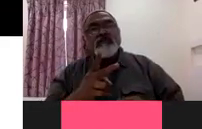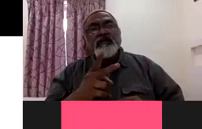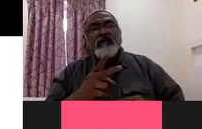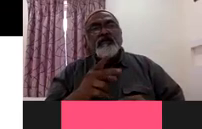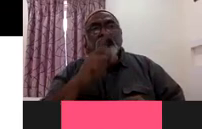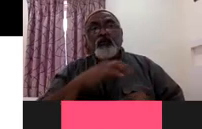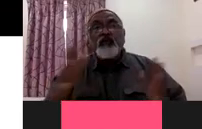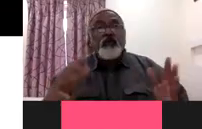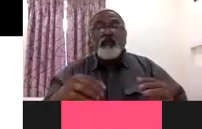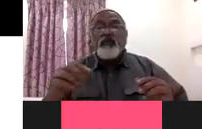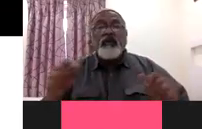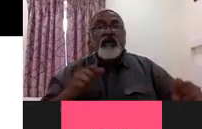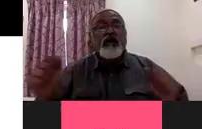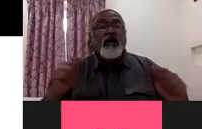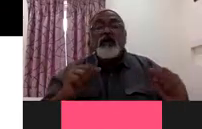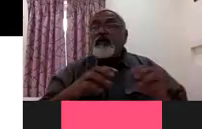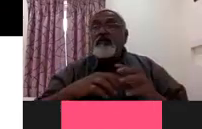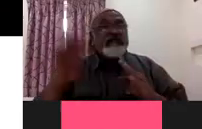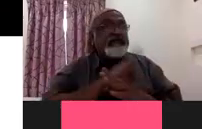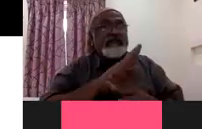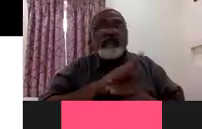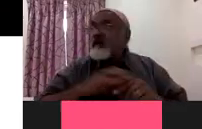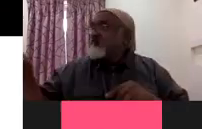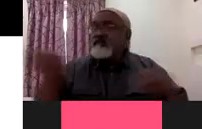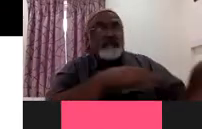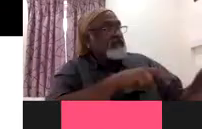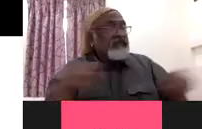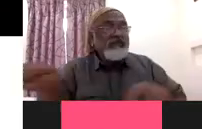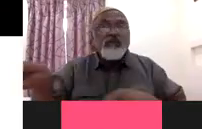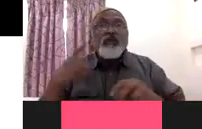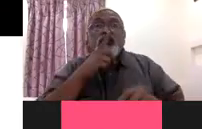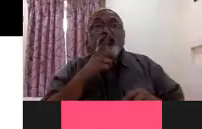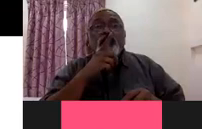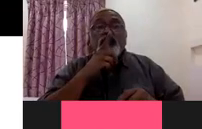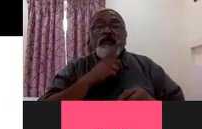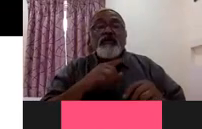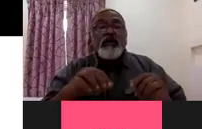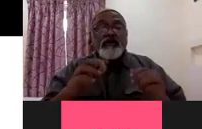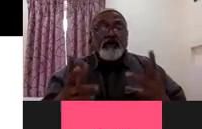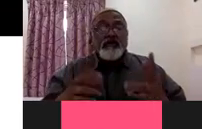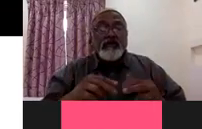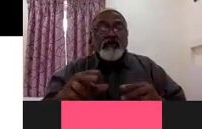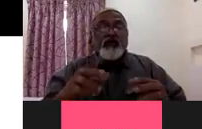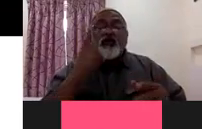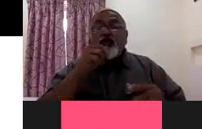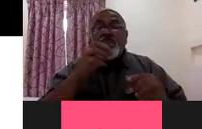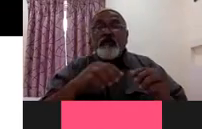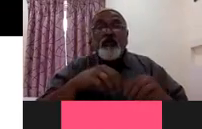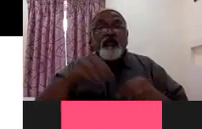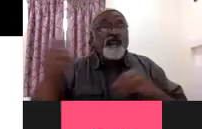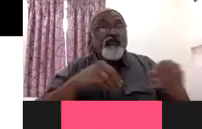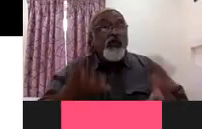ज़्यादा मोबिलिटी का वर्क हो वो मैं पर्सन विदाउट डिसेबिलिटी को दे दूँ, और जो एक काउंटर वर्क हो मैं क्या कहते हैं वो वर्क